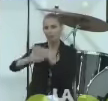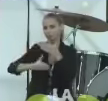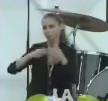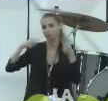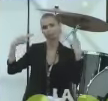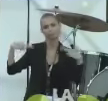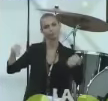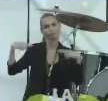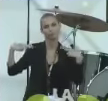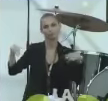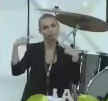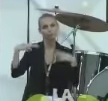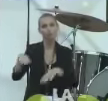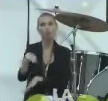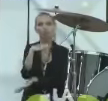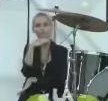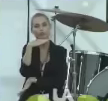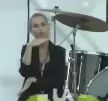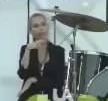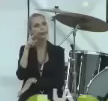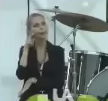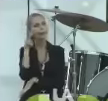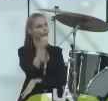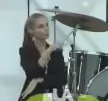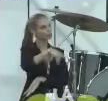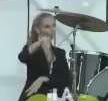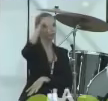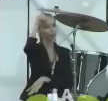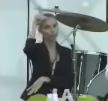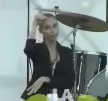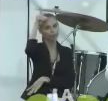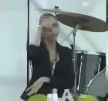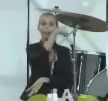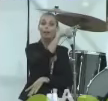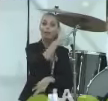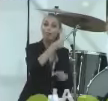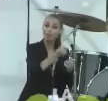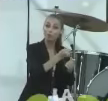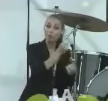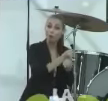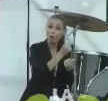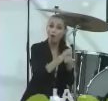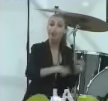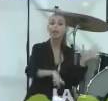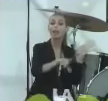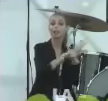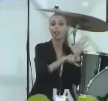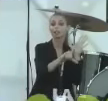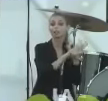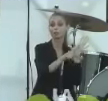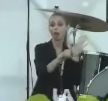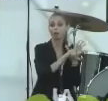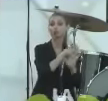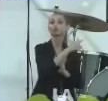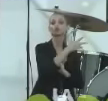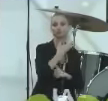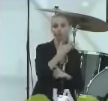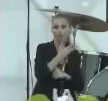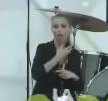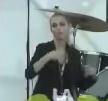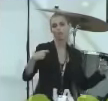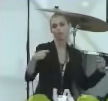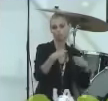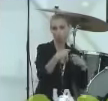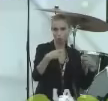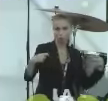basterebbe guardare l'esempio della Germania. La Germania ha precarizzato il lavoro e allora c'è stata di nuovo una flessione dei consumi,